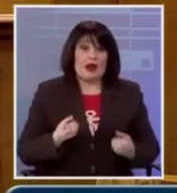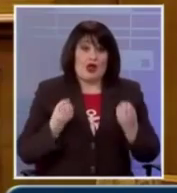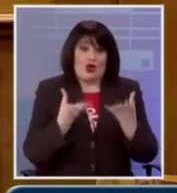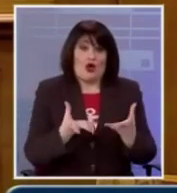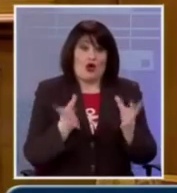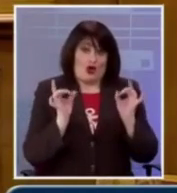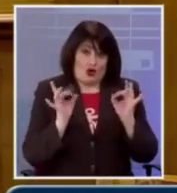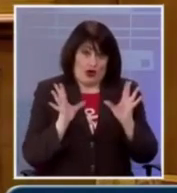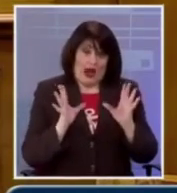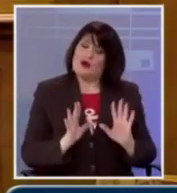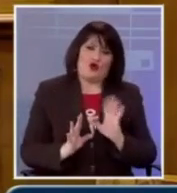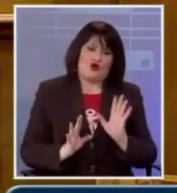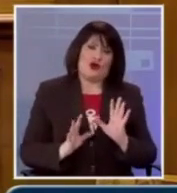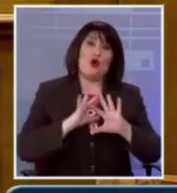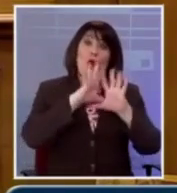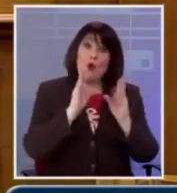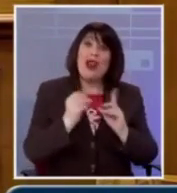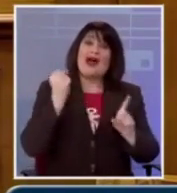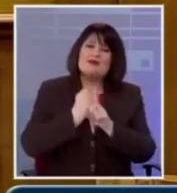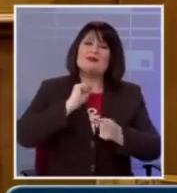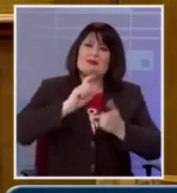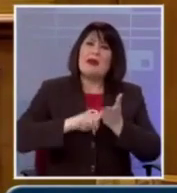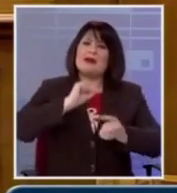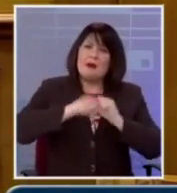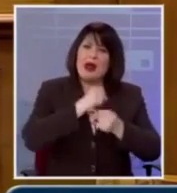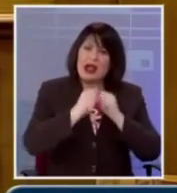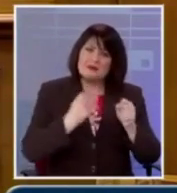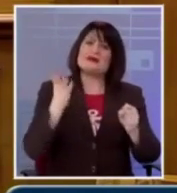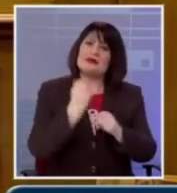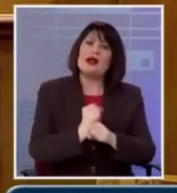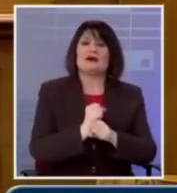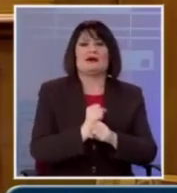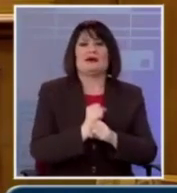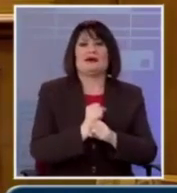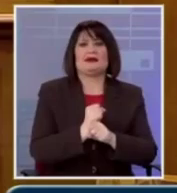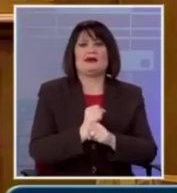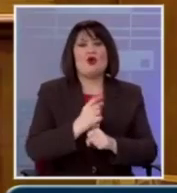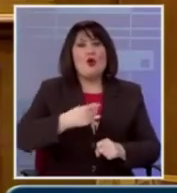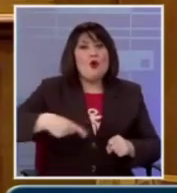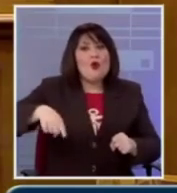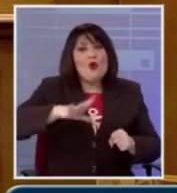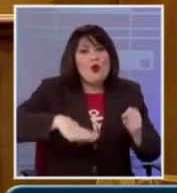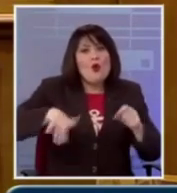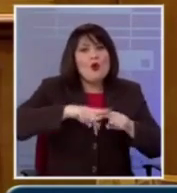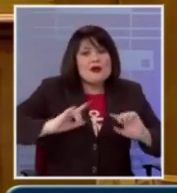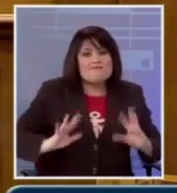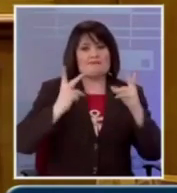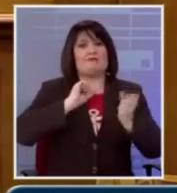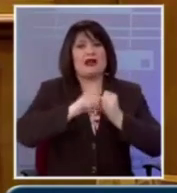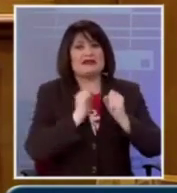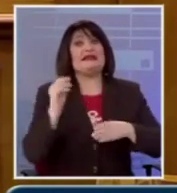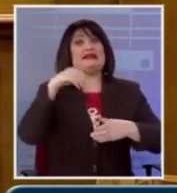χαρίζεται. Όλα κατακτιόνται μέσα από μαζικές κινητοποιήσεις, από